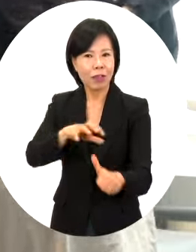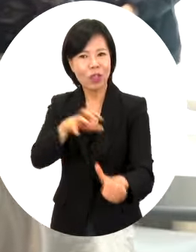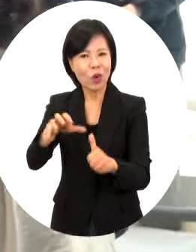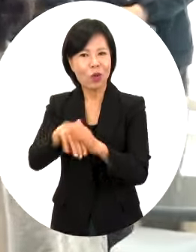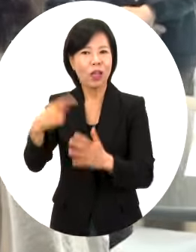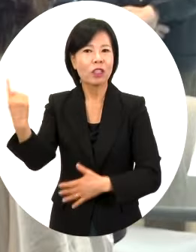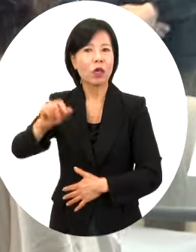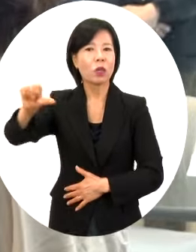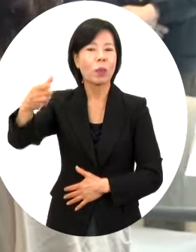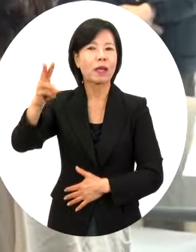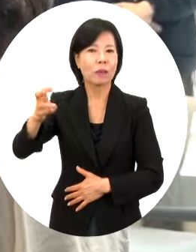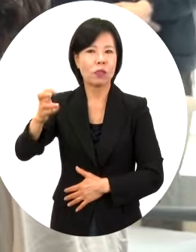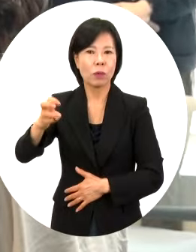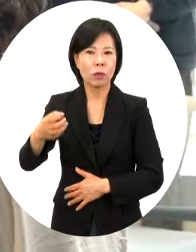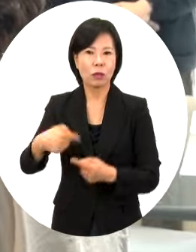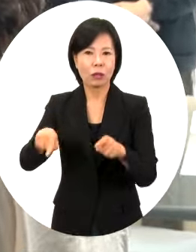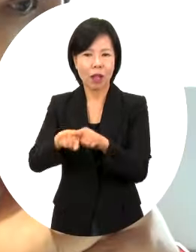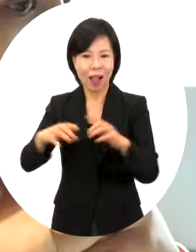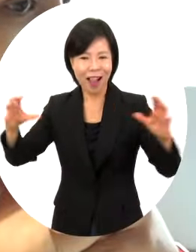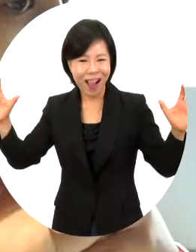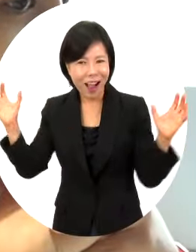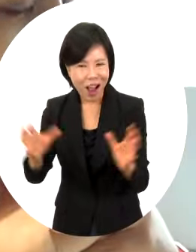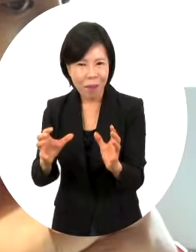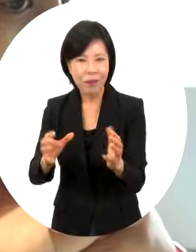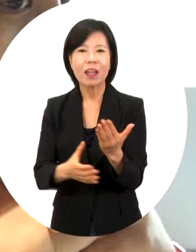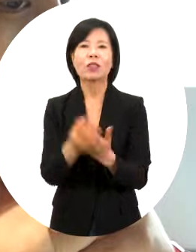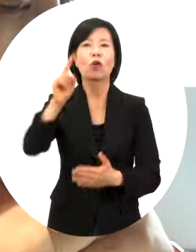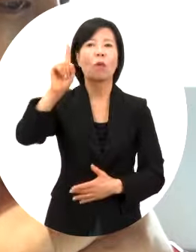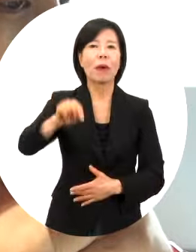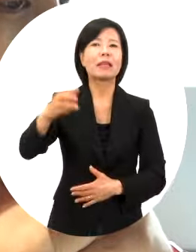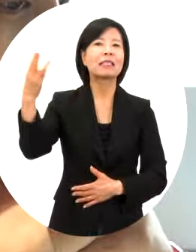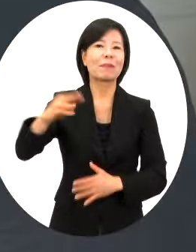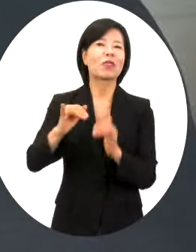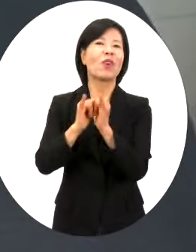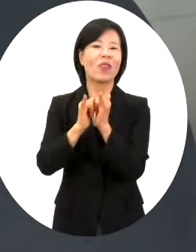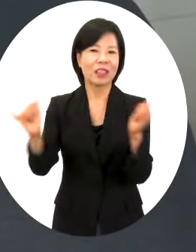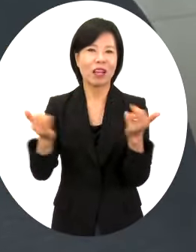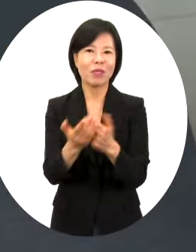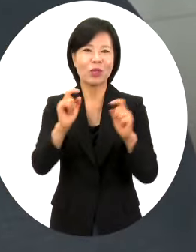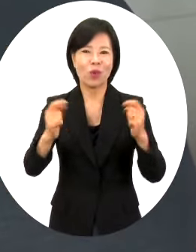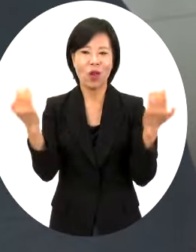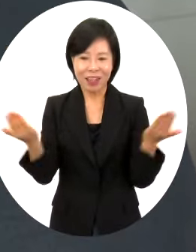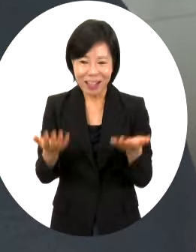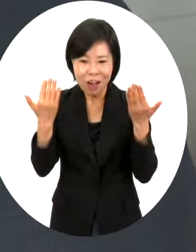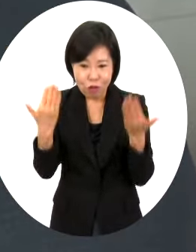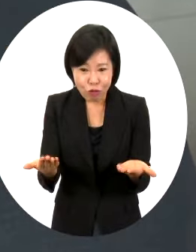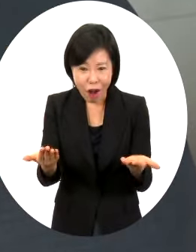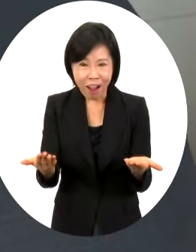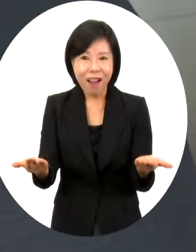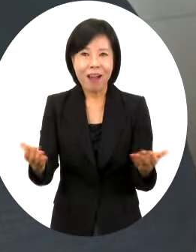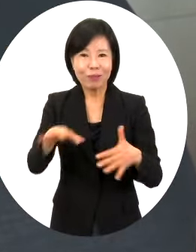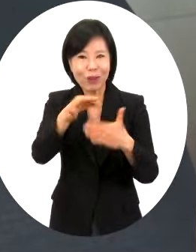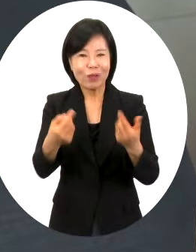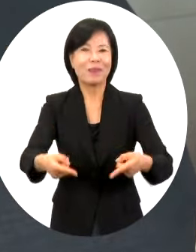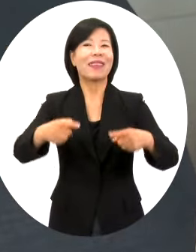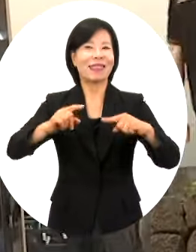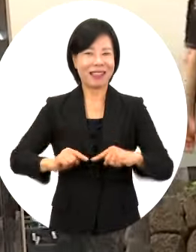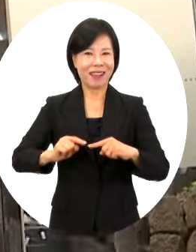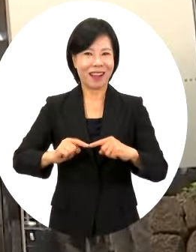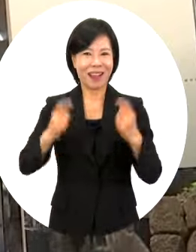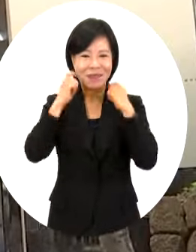시설 이용자는 1,530명으로 동반 인구를 포함해 총 1만 3천여 명이 제주 워케이션에